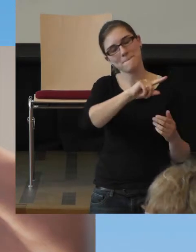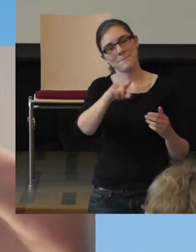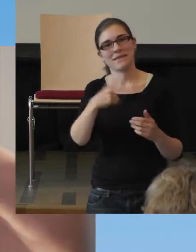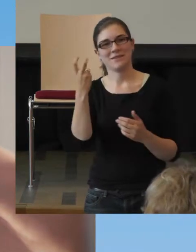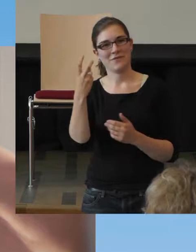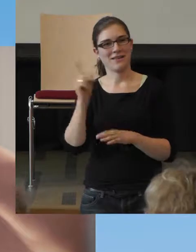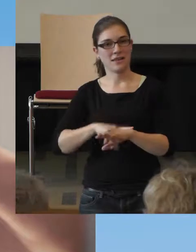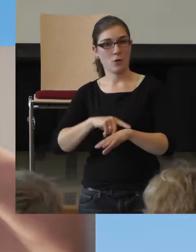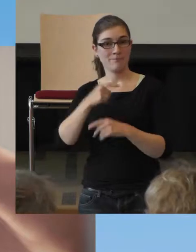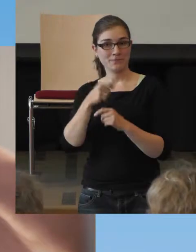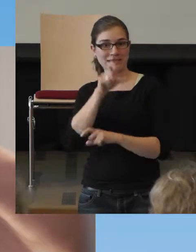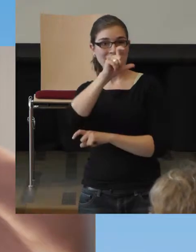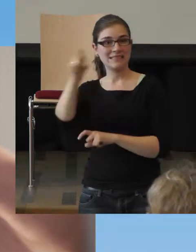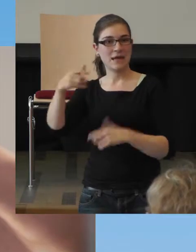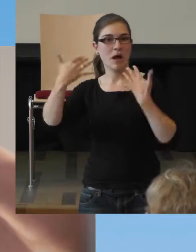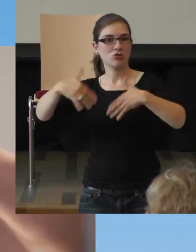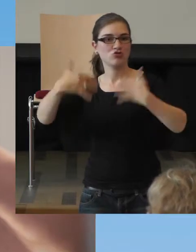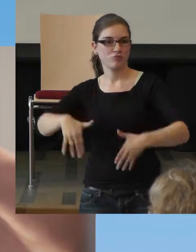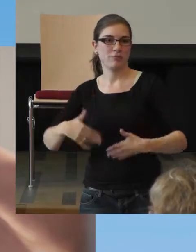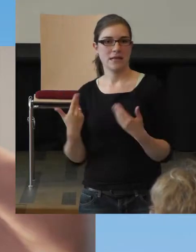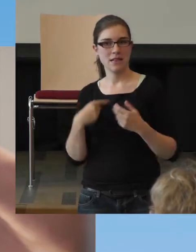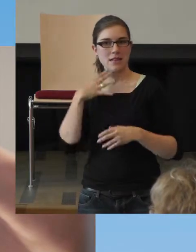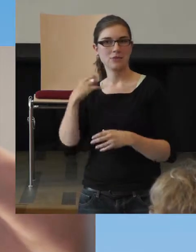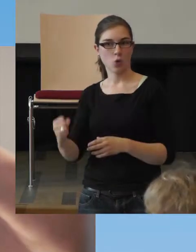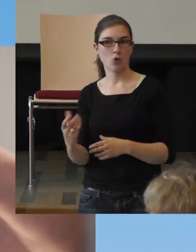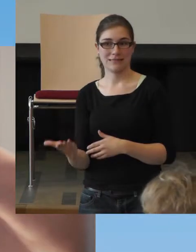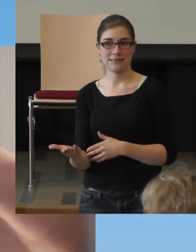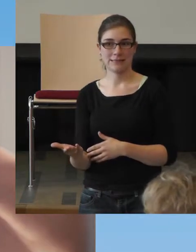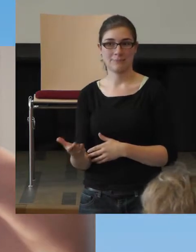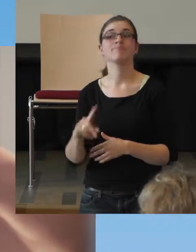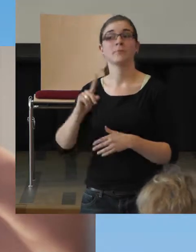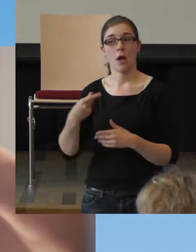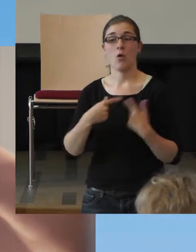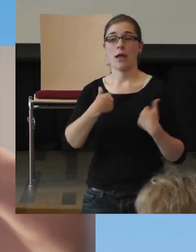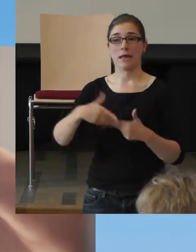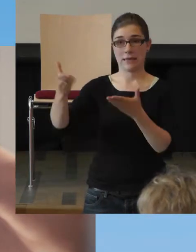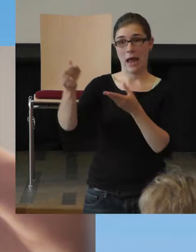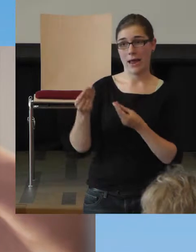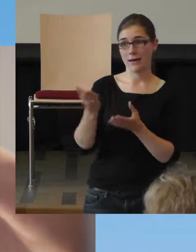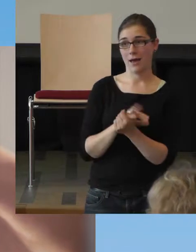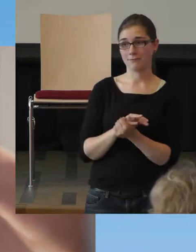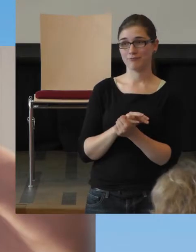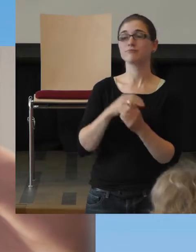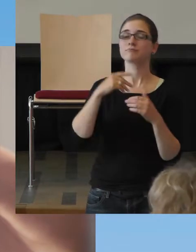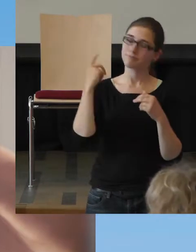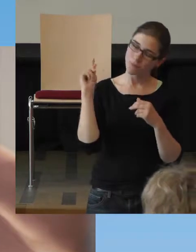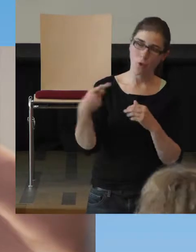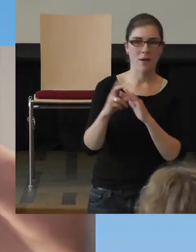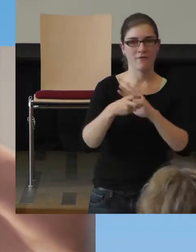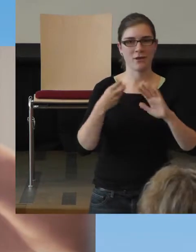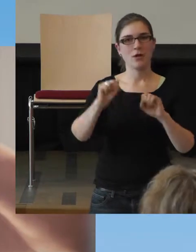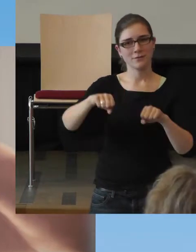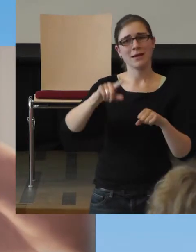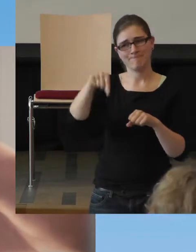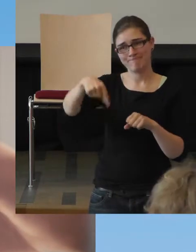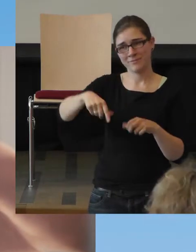um die Spielsucht zu der ich Sie natürlich auch recht herzlich einlade und wie gesagt Sie können diese Veranstaltung nochmal komplett in der